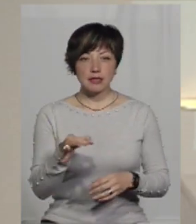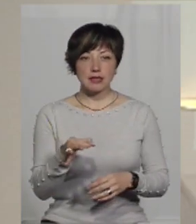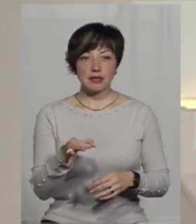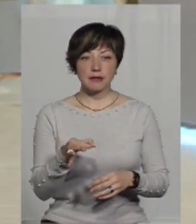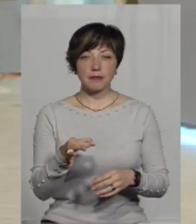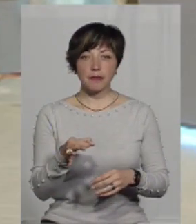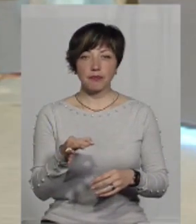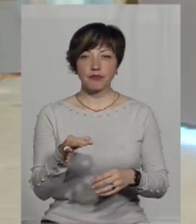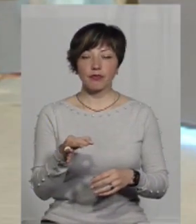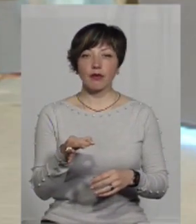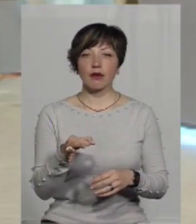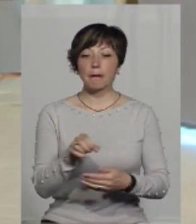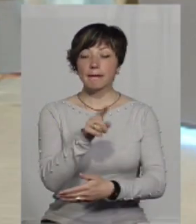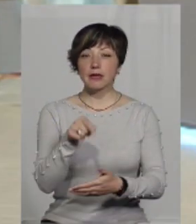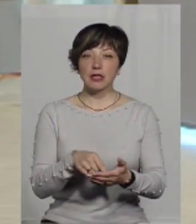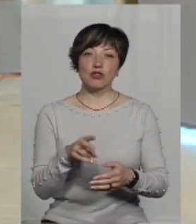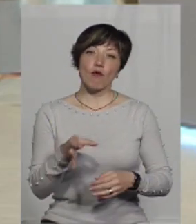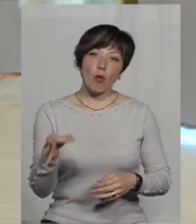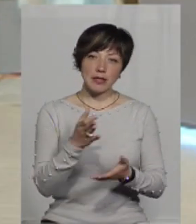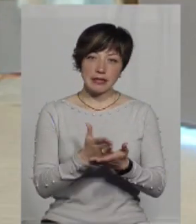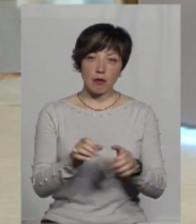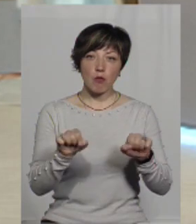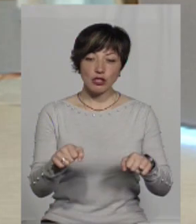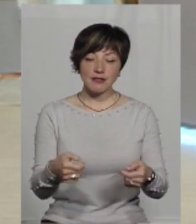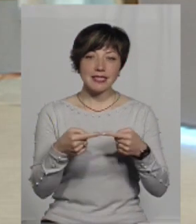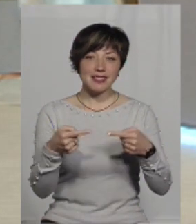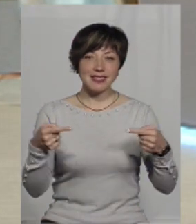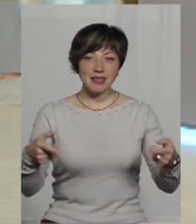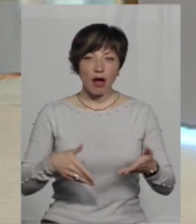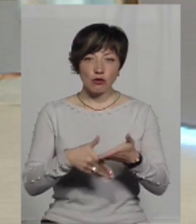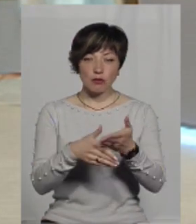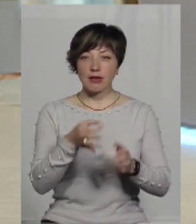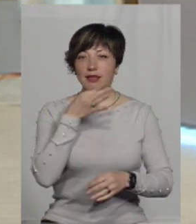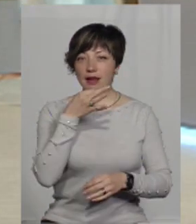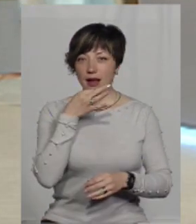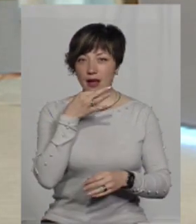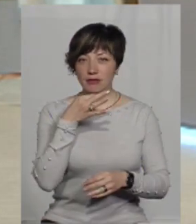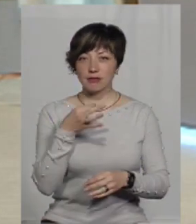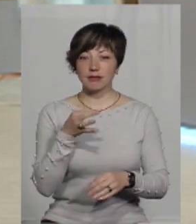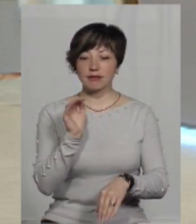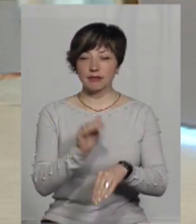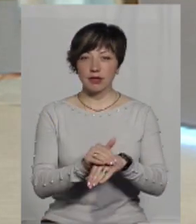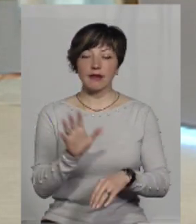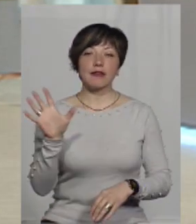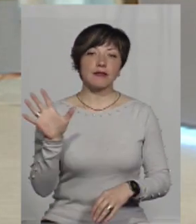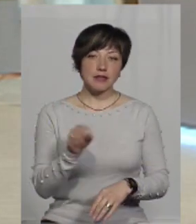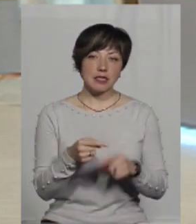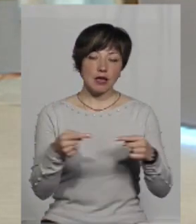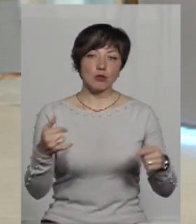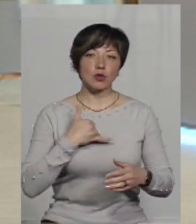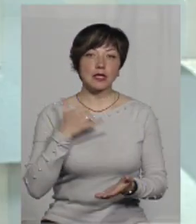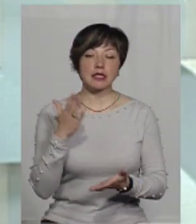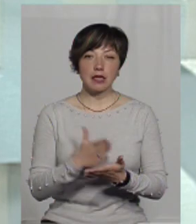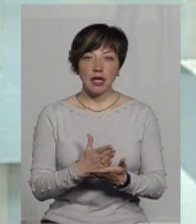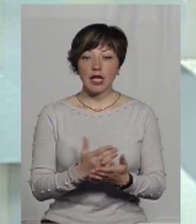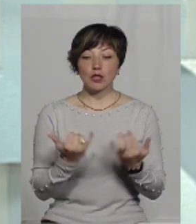до обох вас питання, чи є у нас в області можливості, засоби для того, щоб на ранньому етапі діагностувати? Абсолютно всі засоби.